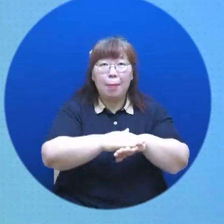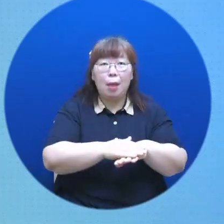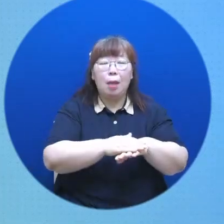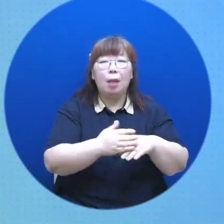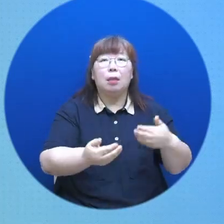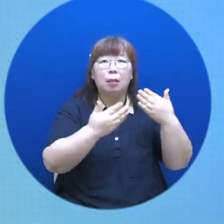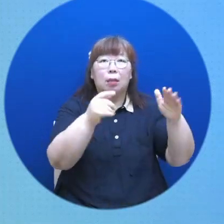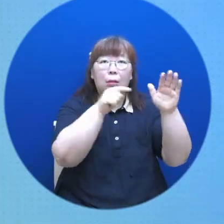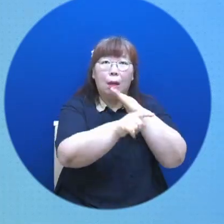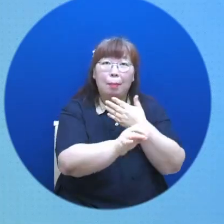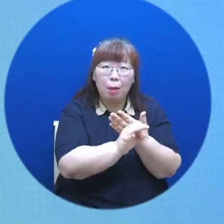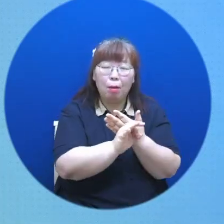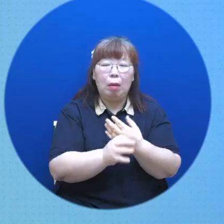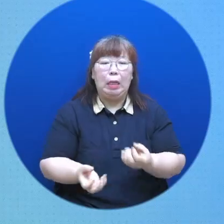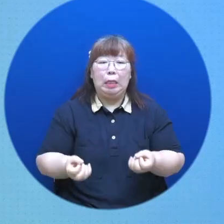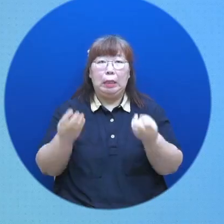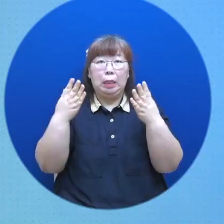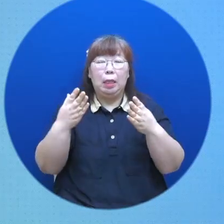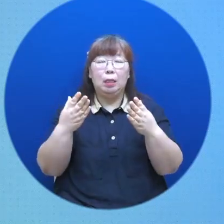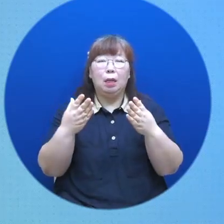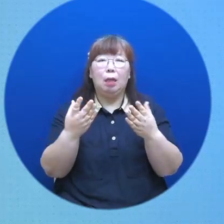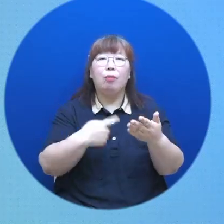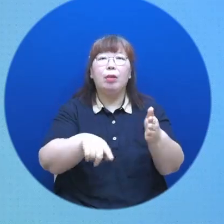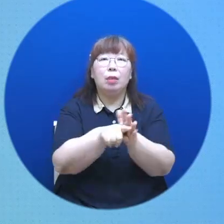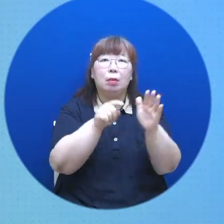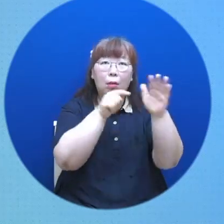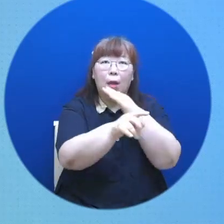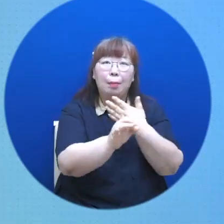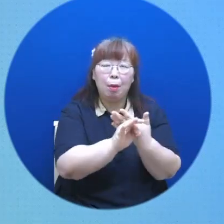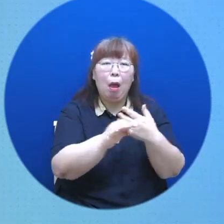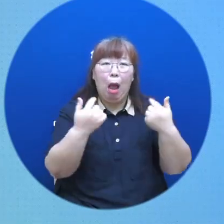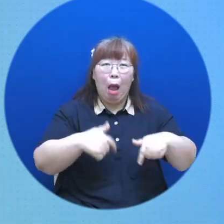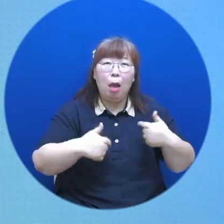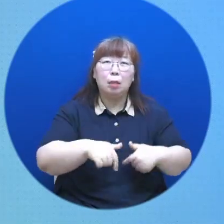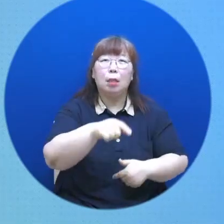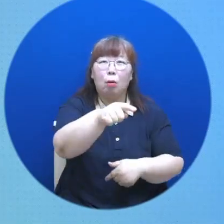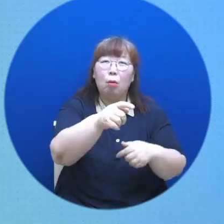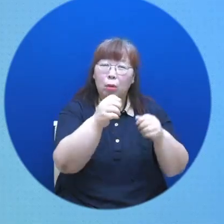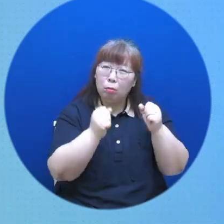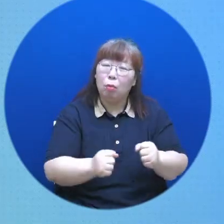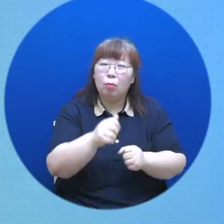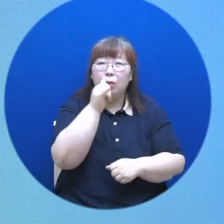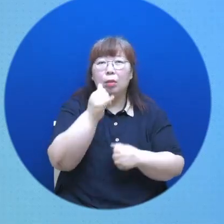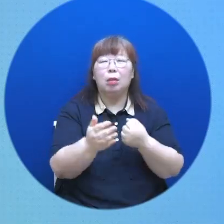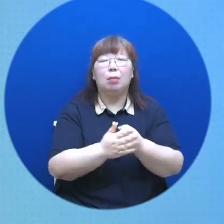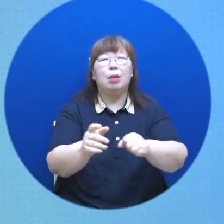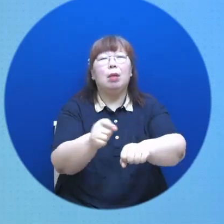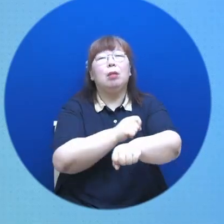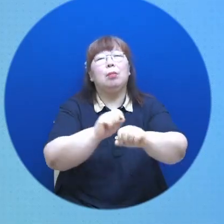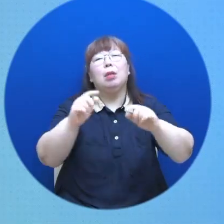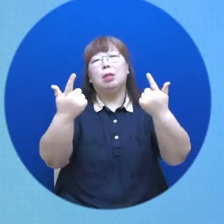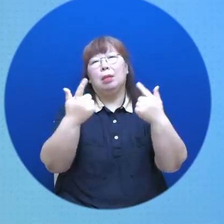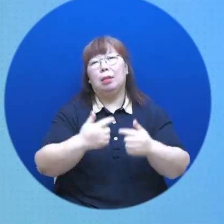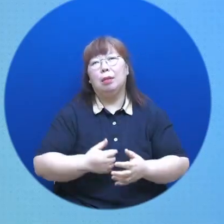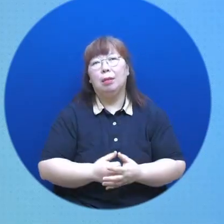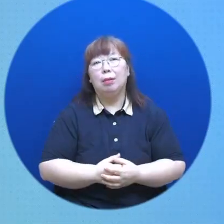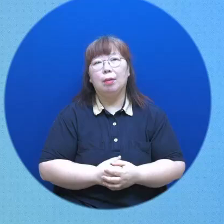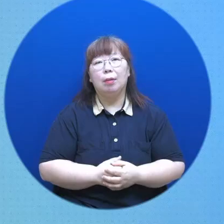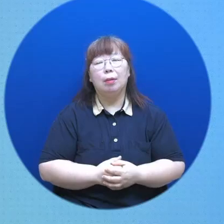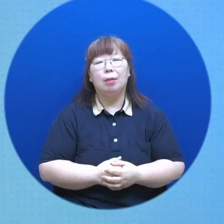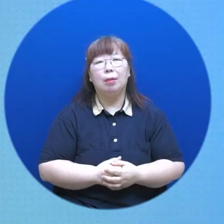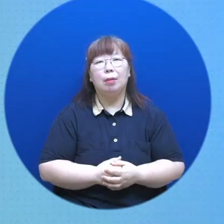가면, 제사를 드리러 가면 항상 그곳에 있었기 때문에 레위인들은 특별하지 않았습니다.